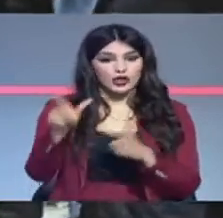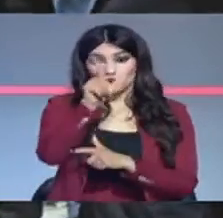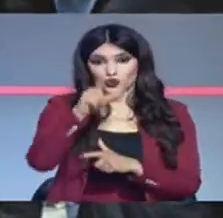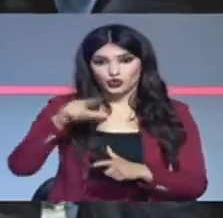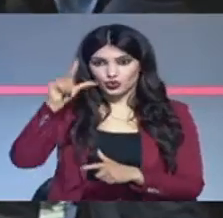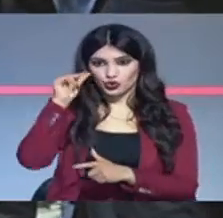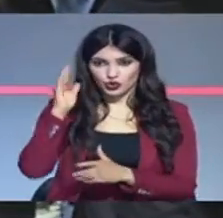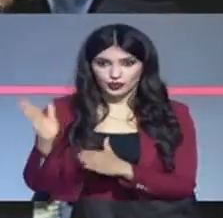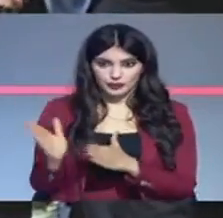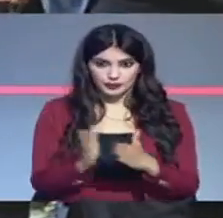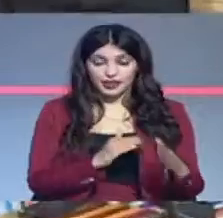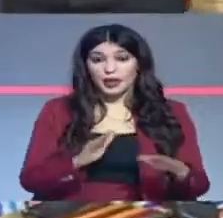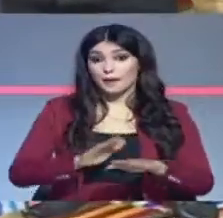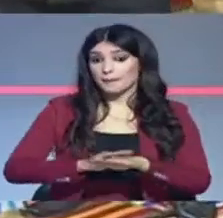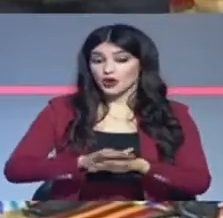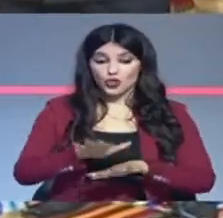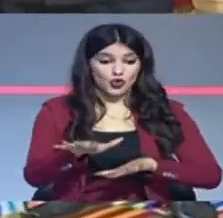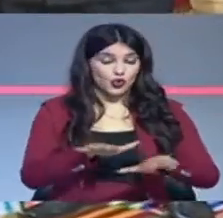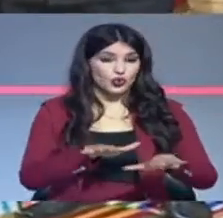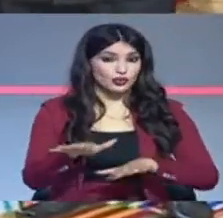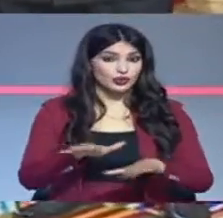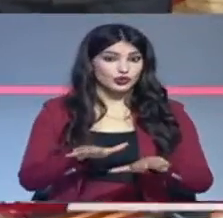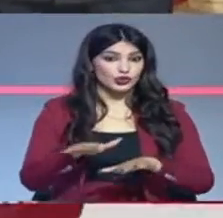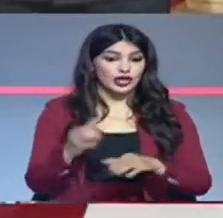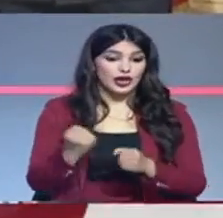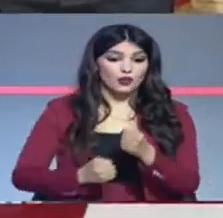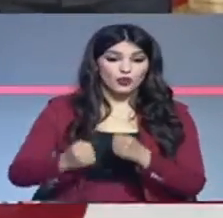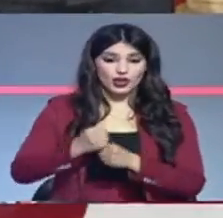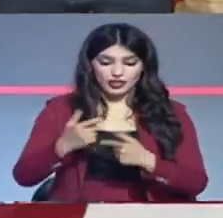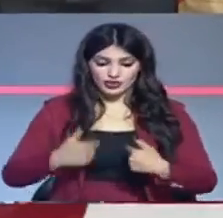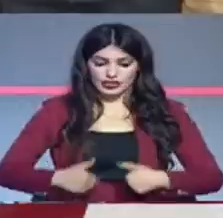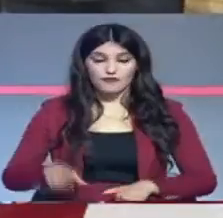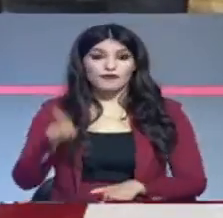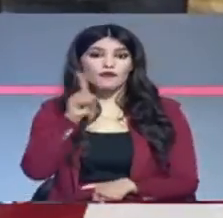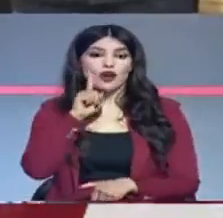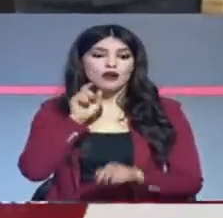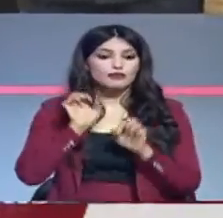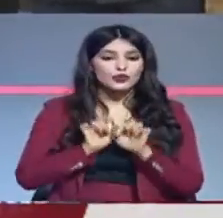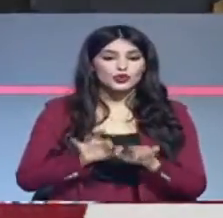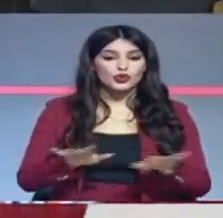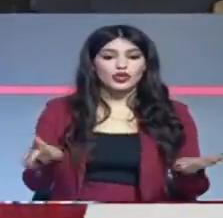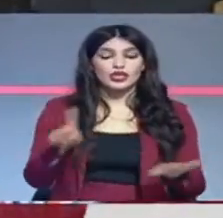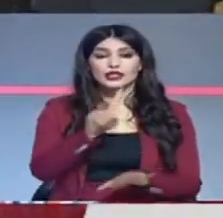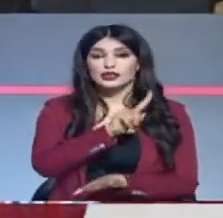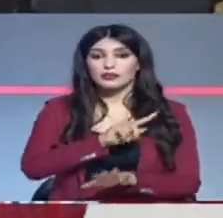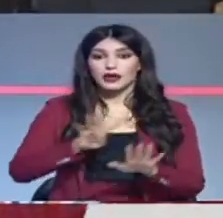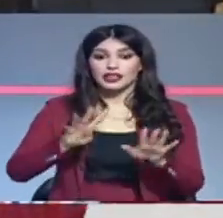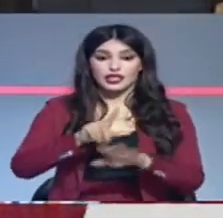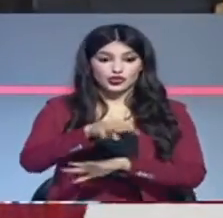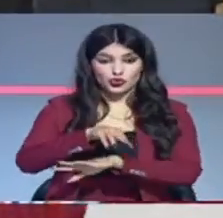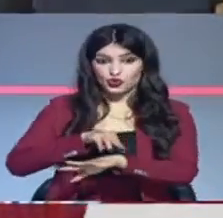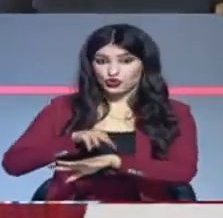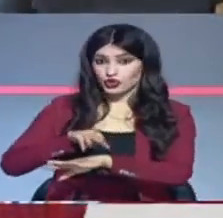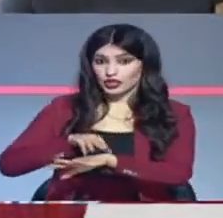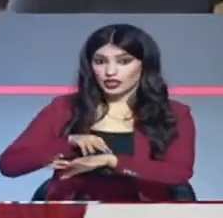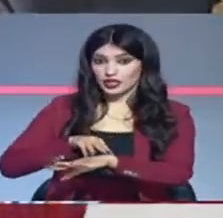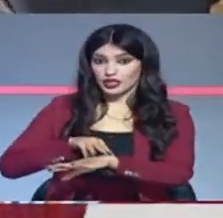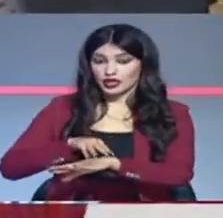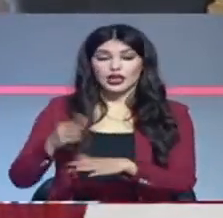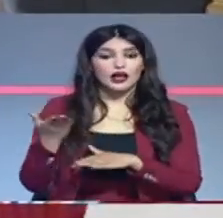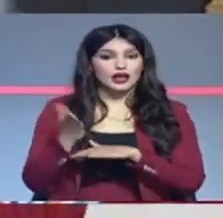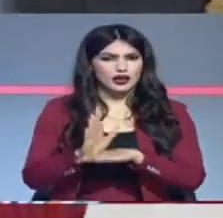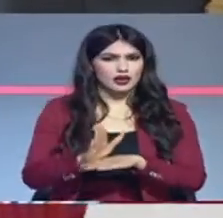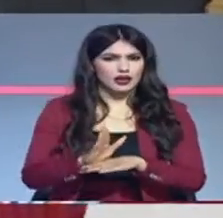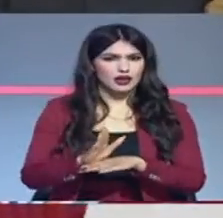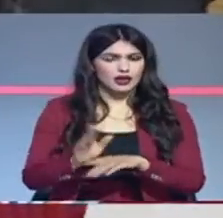في سياق استراتيجيه خاصه وضعتها وزاره المراه وعمتها في سبعه عشره تقديم